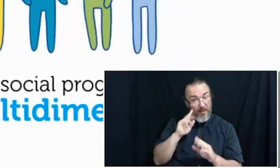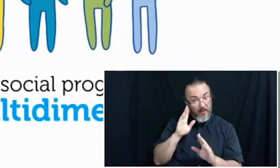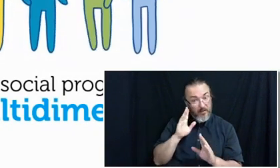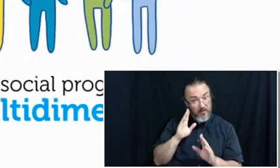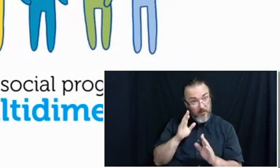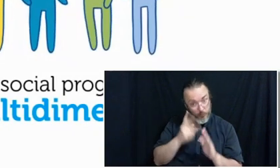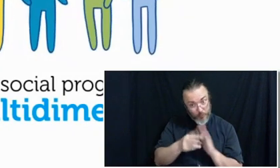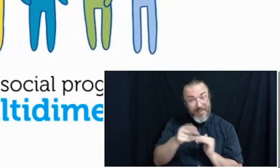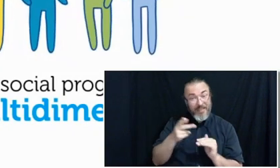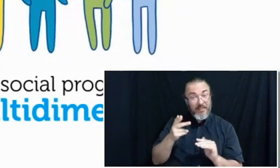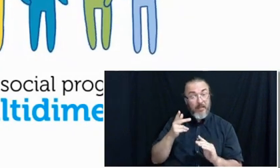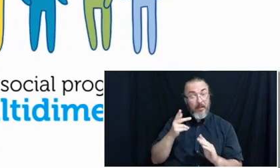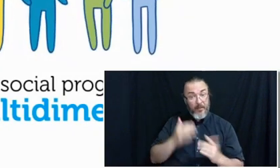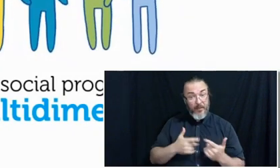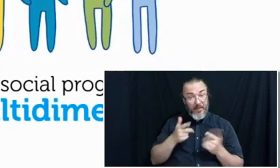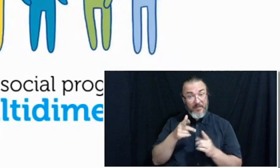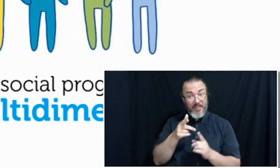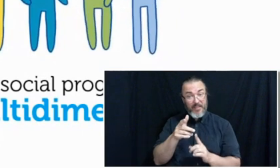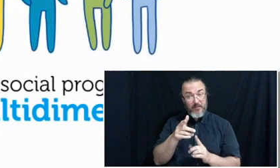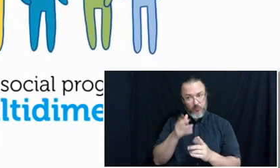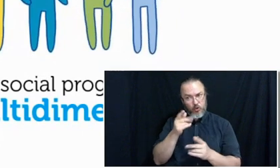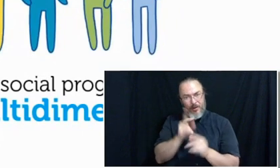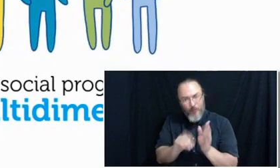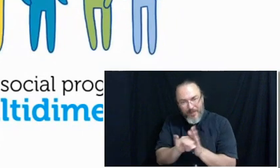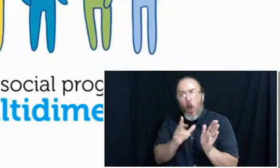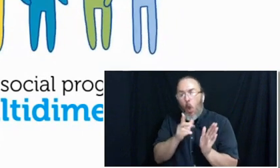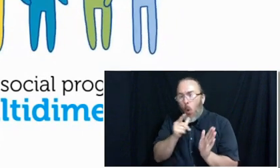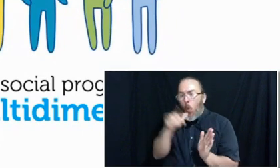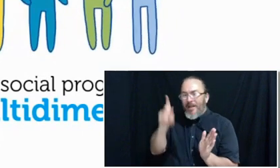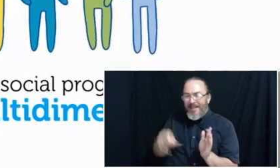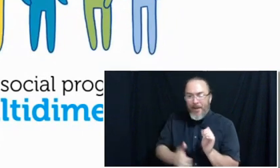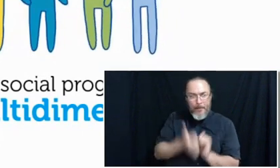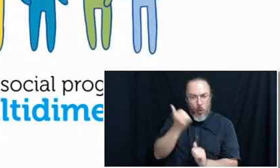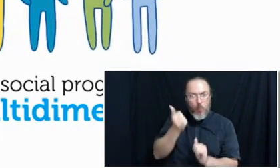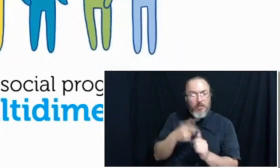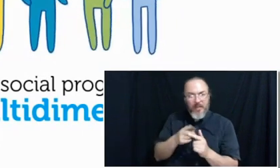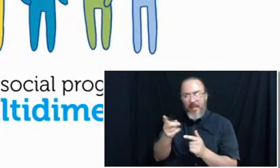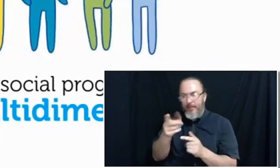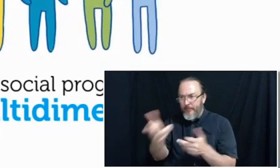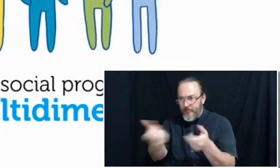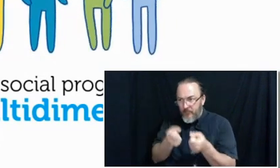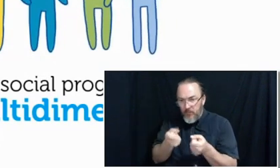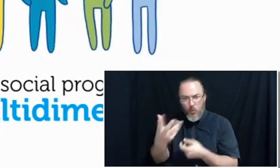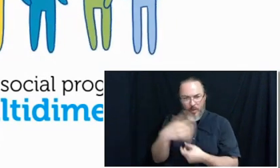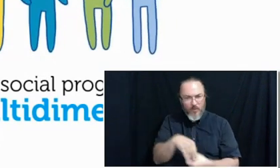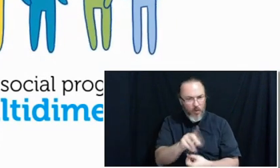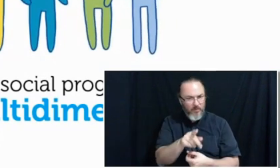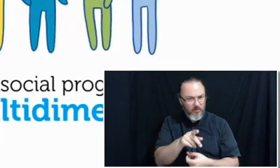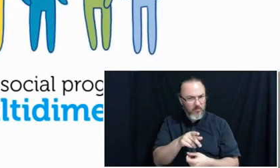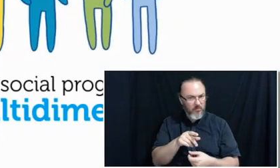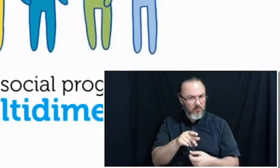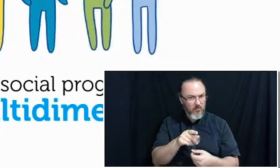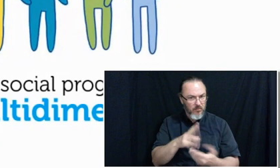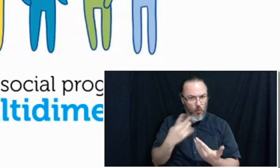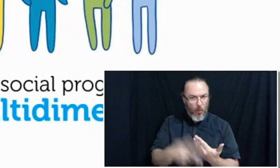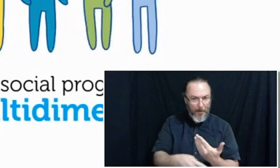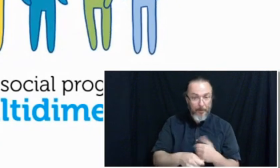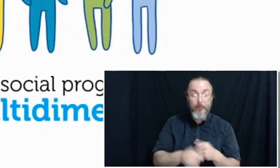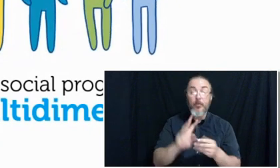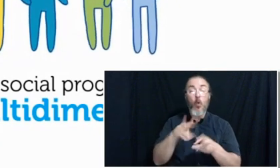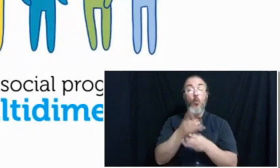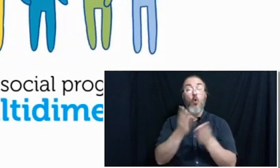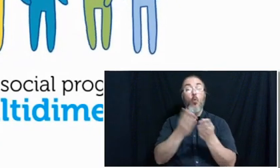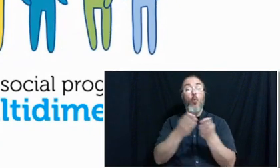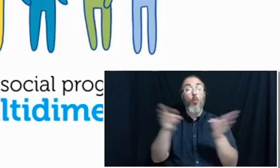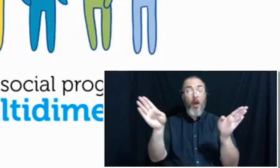pour identifier les bénéficiaires visés par les programmes sociaux, ceux qui en ont le plus besoin. Dans le monde entier, dans la pratique,